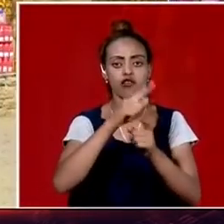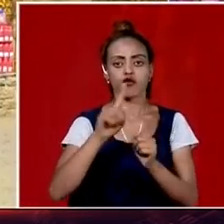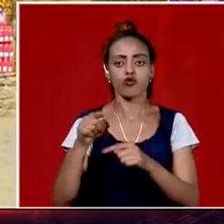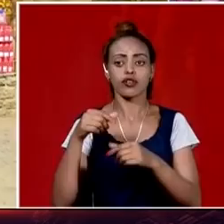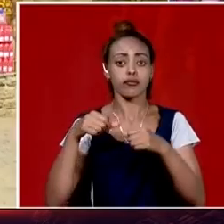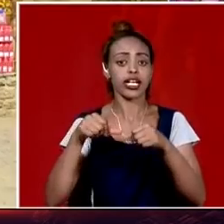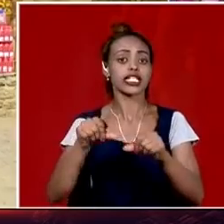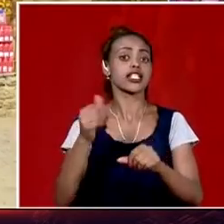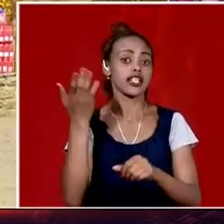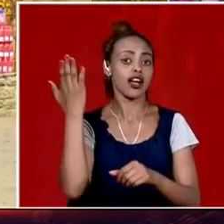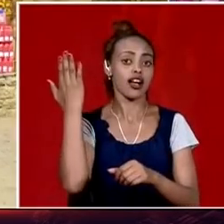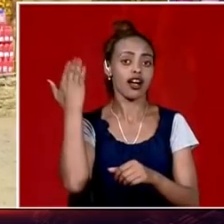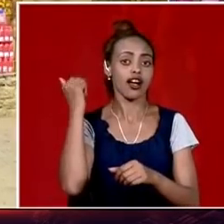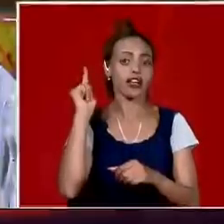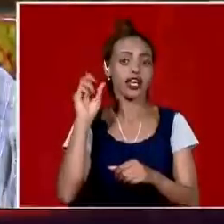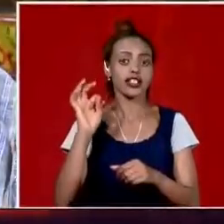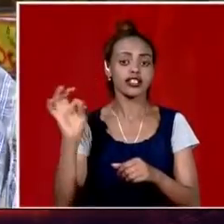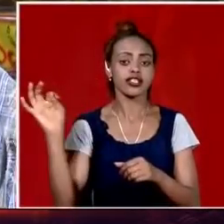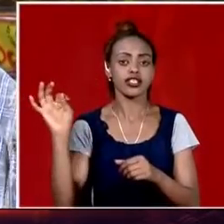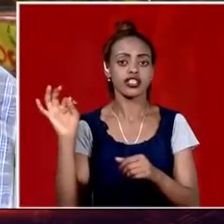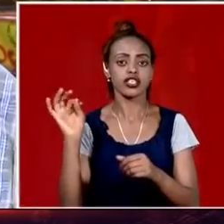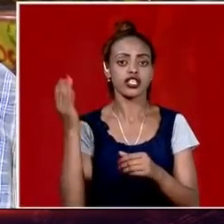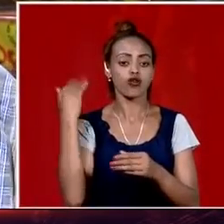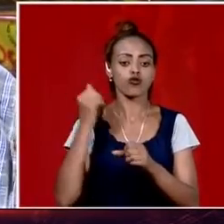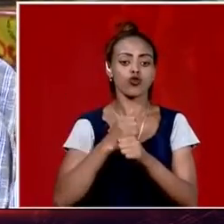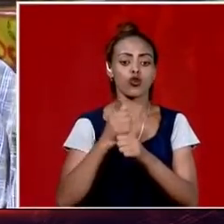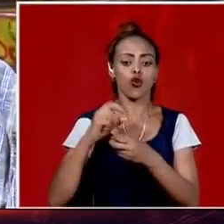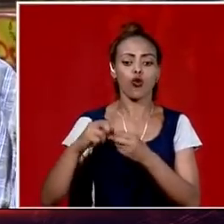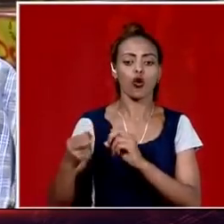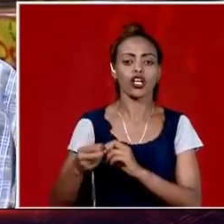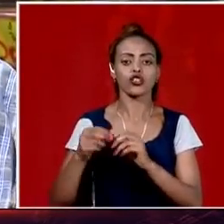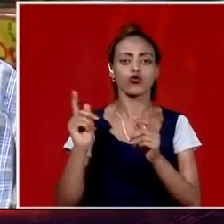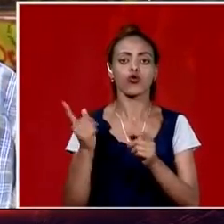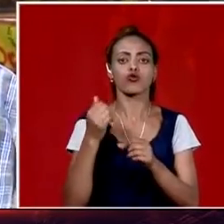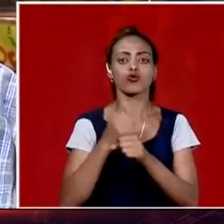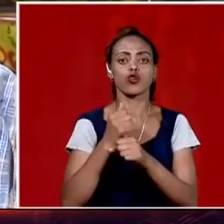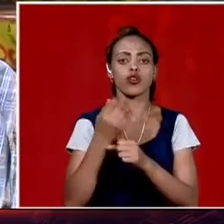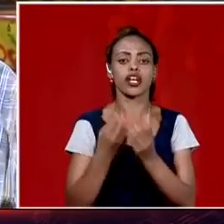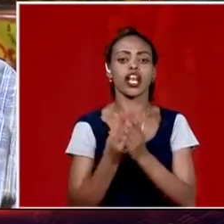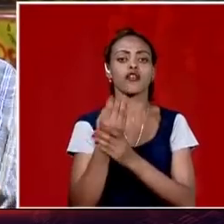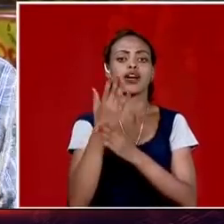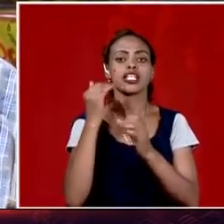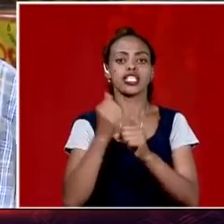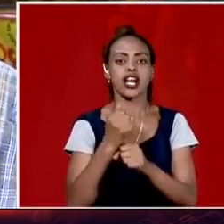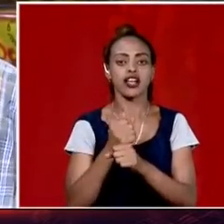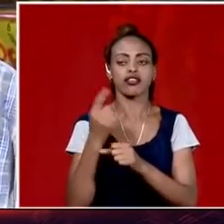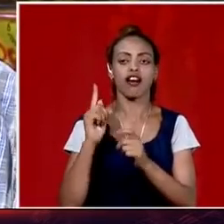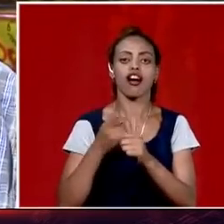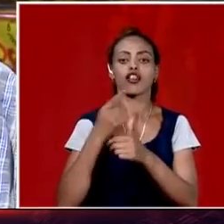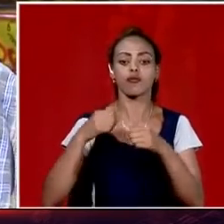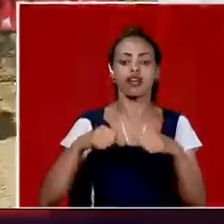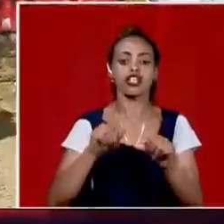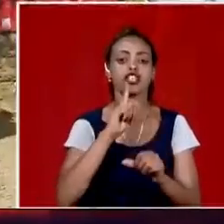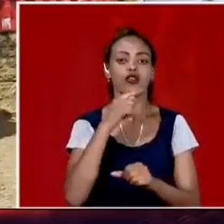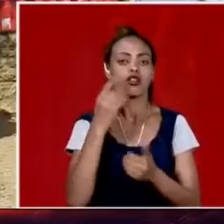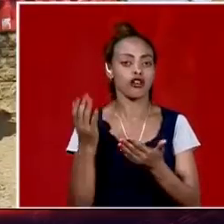መቐፀልታ ናይቲ ኣብ ሕሉፍ ዝሰርሖ ዝነበረ ወገን ህዝቢ ኮይኑ ዝሰርሖ ዝነበረ ናይ ልምዓት ስራሕቲ ሓደ መቐፀልታ እዩና ኢና